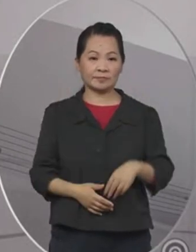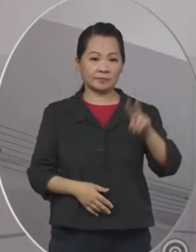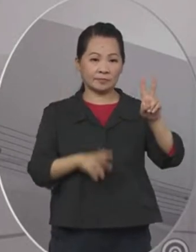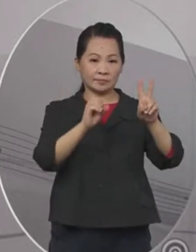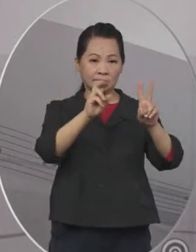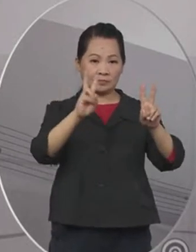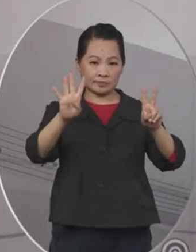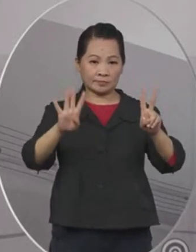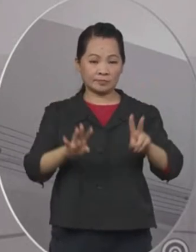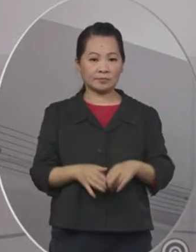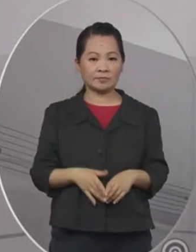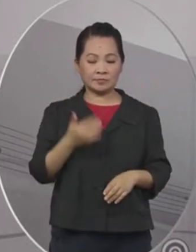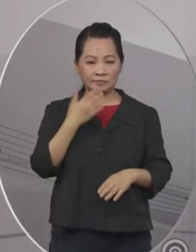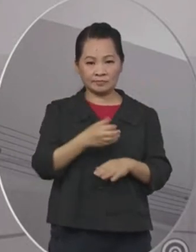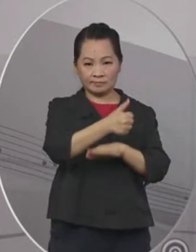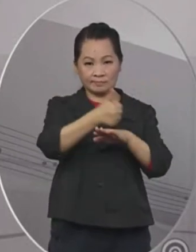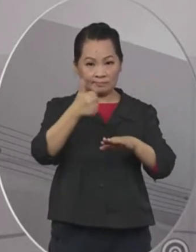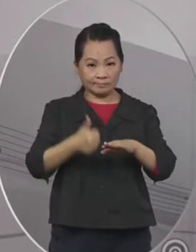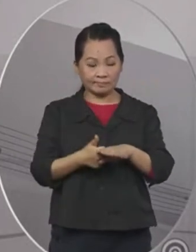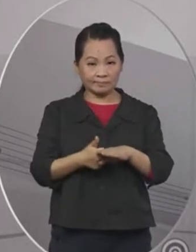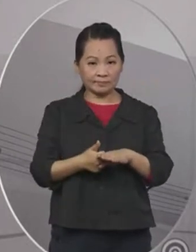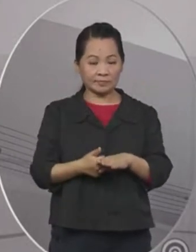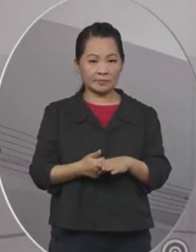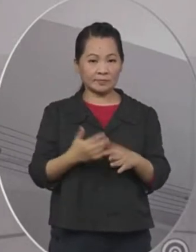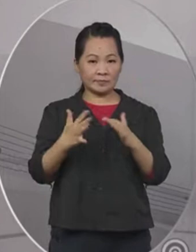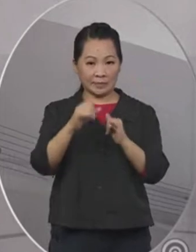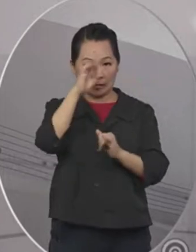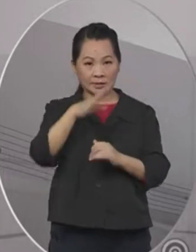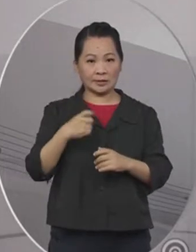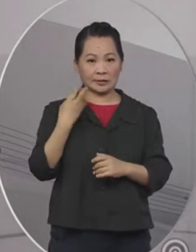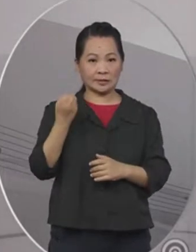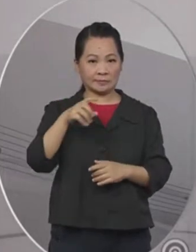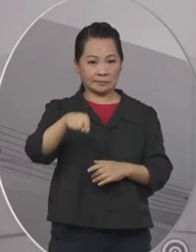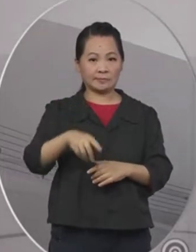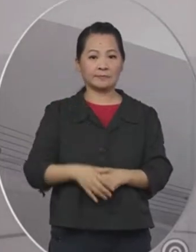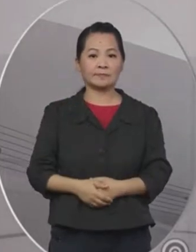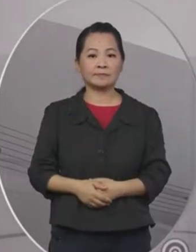2022、2024下架民进党新潮流。